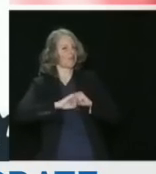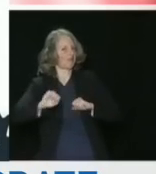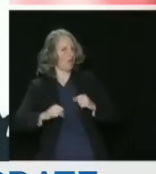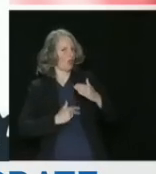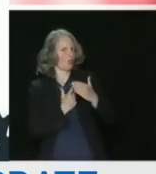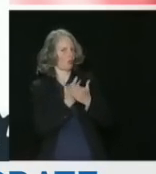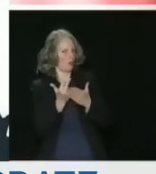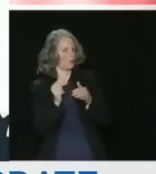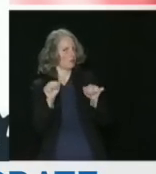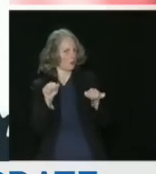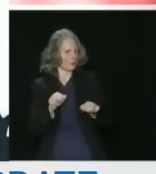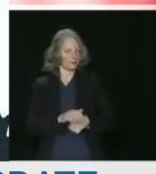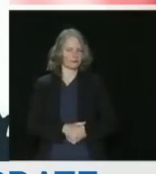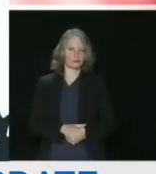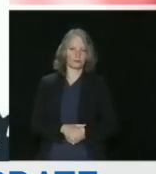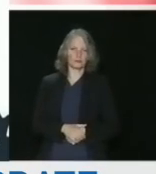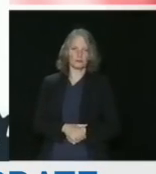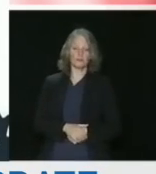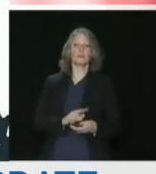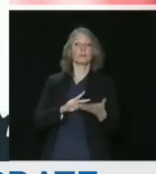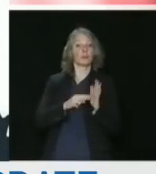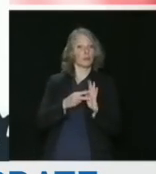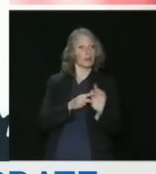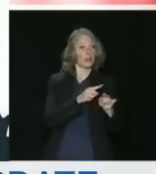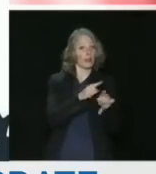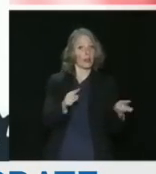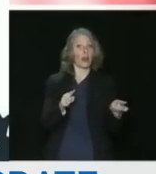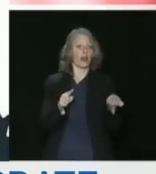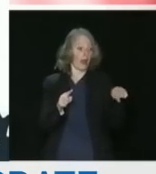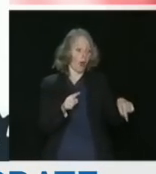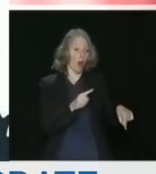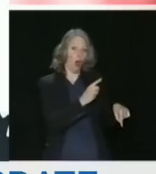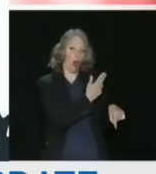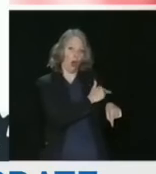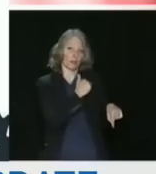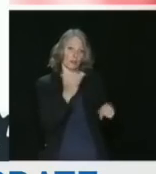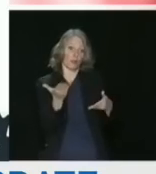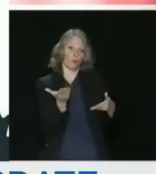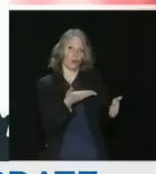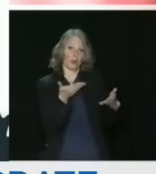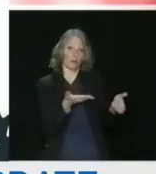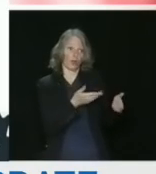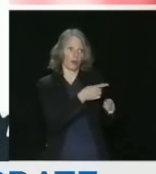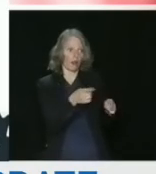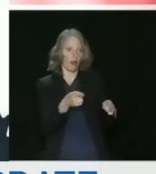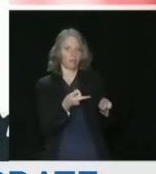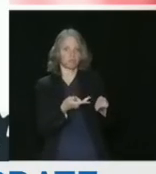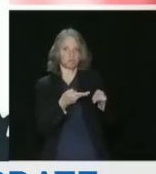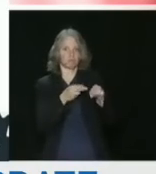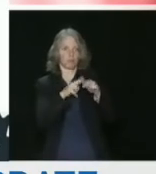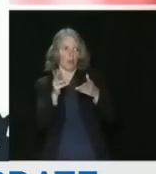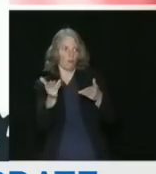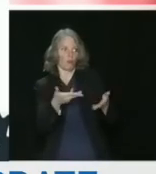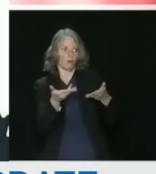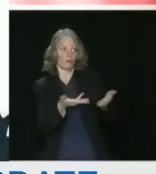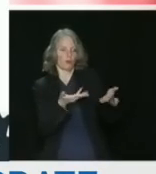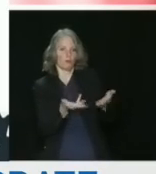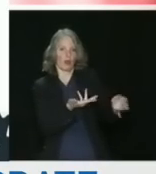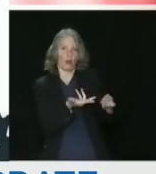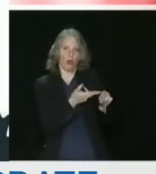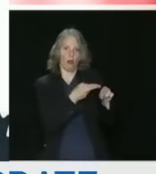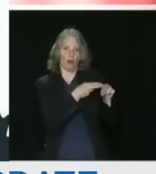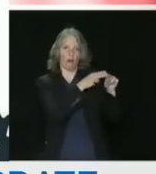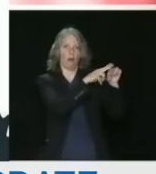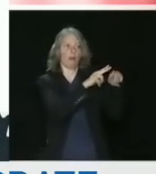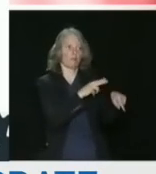more severe Cela illness. signifie que le nombre de This means patients that the number traités of à l'hôpital patients atteints de being la treated in COVID-19 hospital with continue de s'accumuler COVID-19 au fil du temps, continues